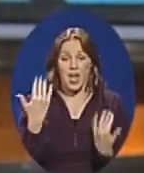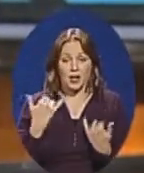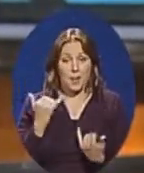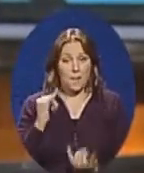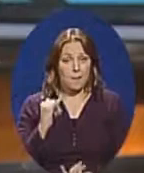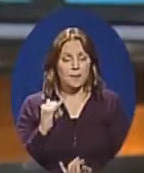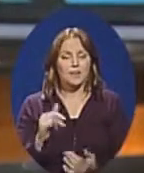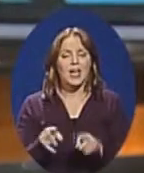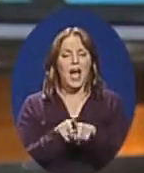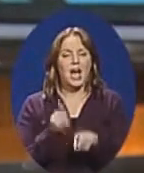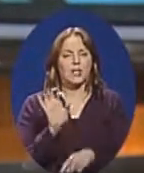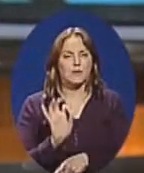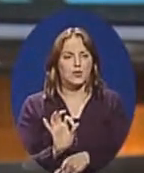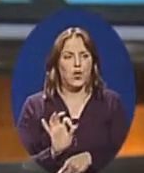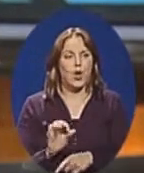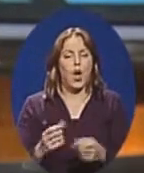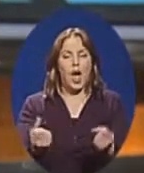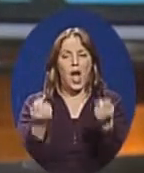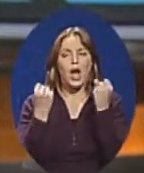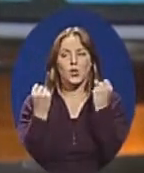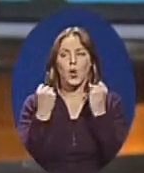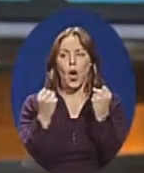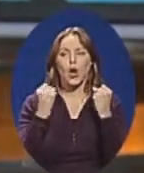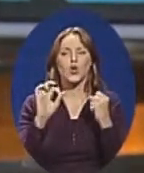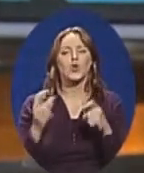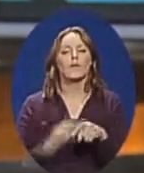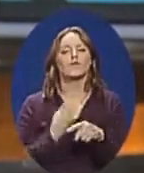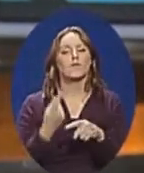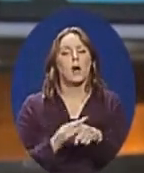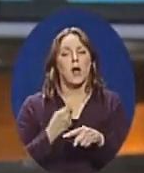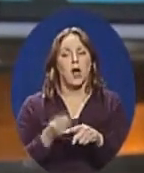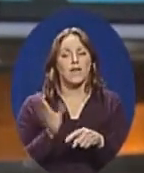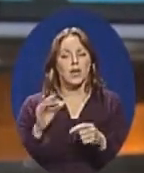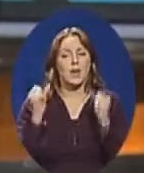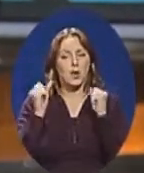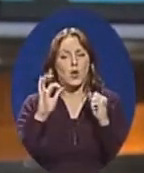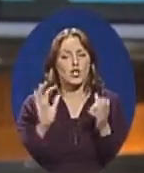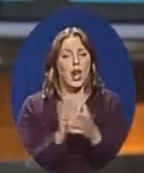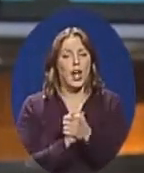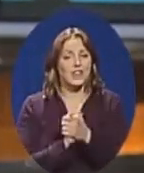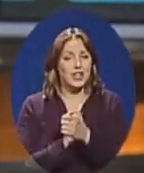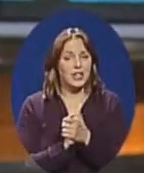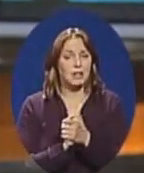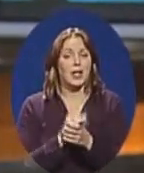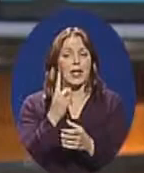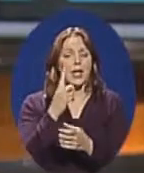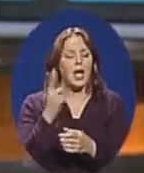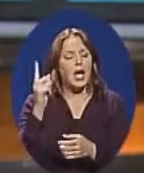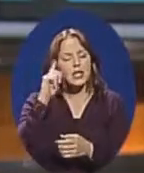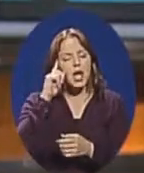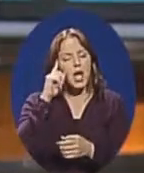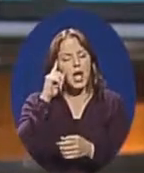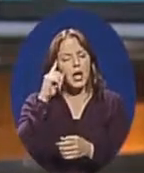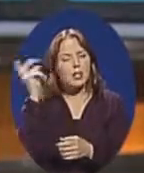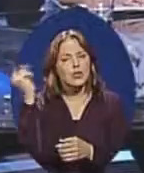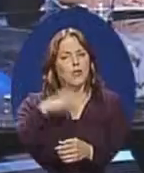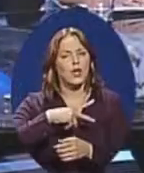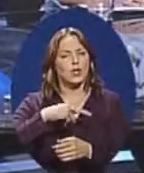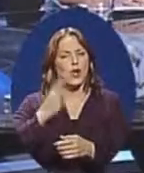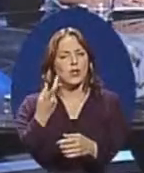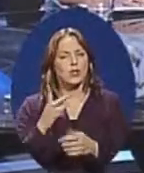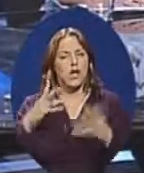באמת האחים שלו, הכוח, בכלל הכוח של המשפחה, וגם הכוח של החברים. אחת התובנות הגדולות